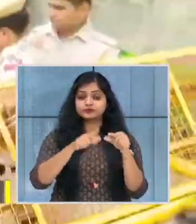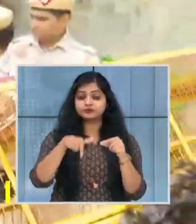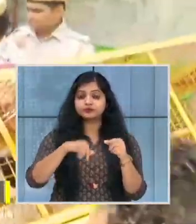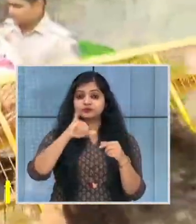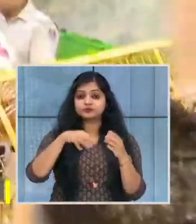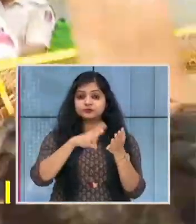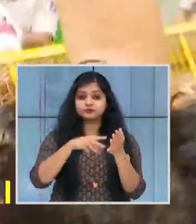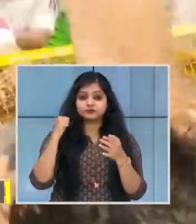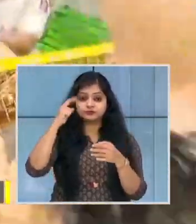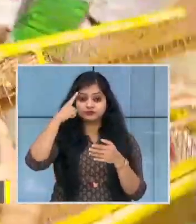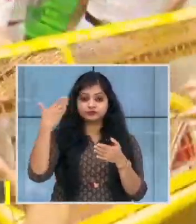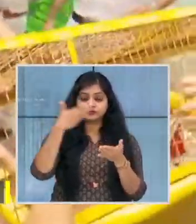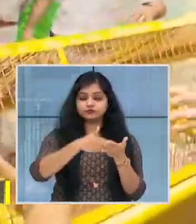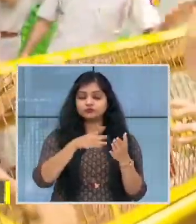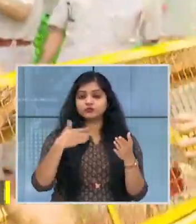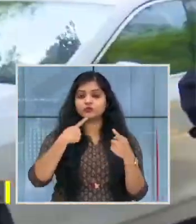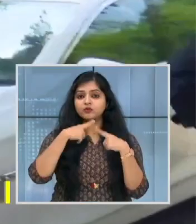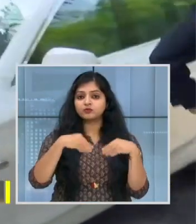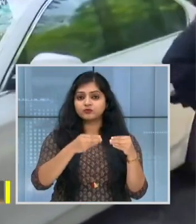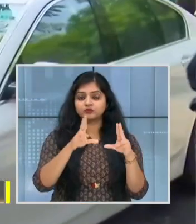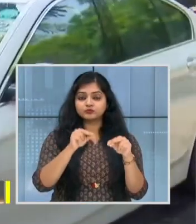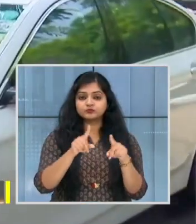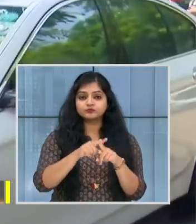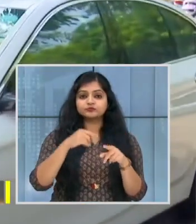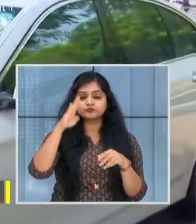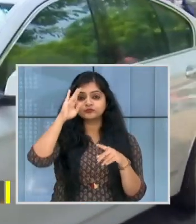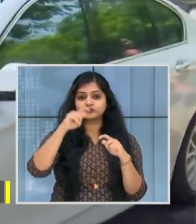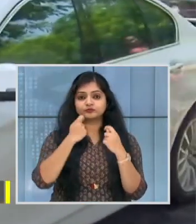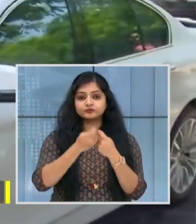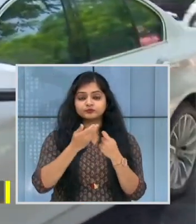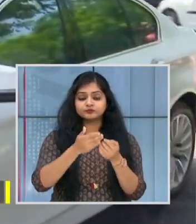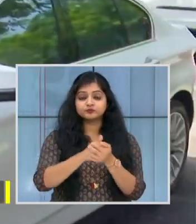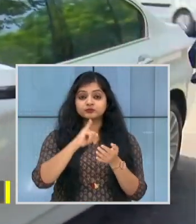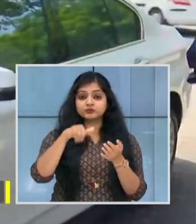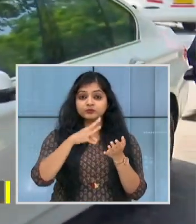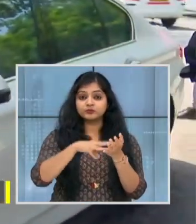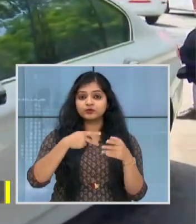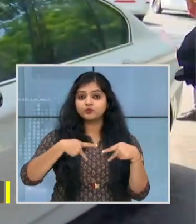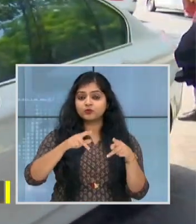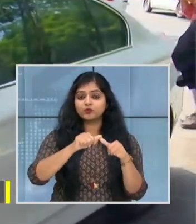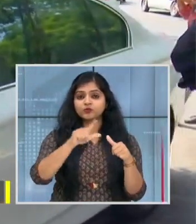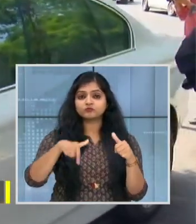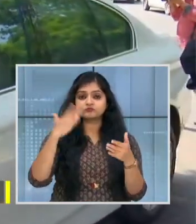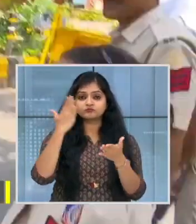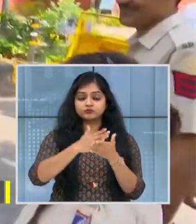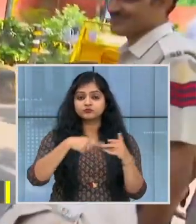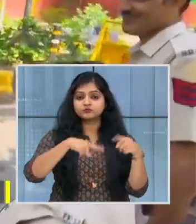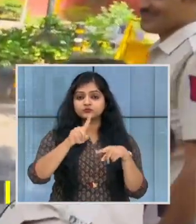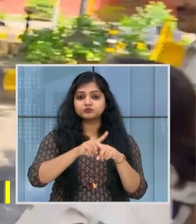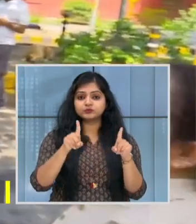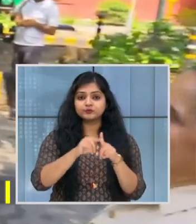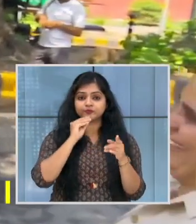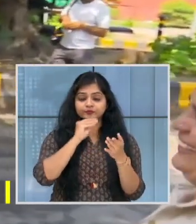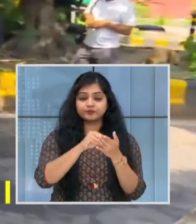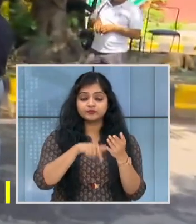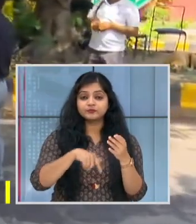മന്ദറിലേക്ക് പ്രവേശിപ്പിക്കില്ല എന്ന നിലപാടിലാണ് ഡൽഹി പോലീസ്. ജന്തർ മന്ദറിലേക്കുള്ള വഴികളെല്ലാം അടച്ച പോലീസ് പ്രദേശത്ത് നിരോധനാജ്ഞ പ്രഖ്യാപിച്ചു. താരങ്ങൾ